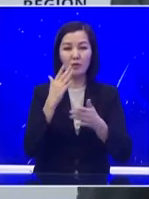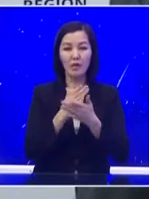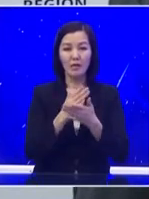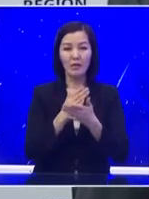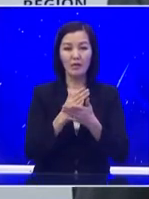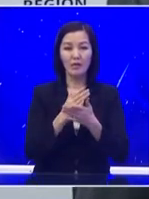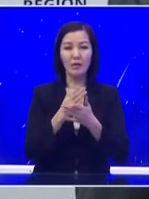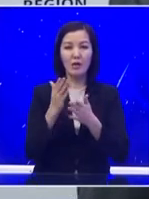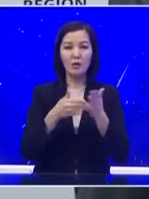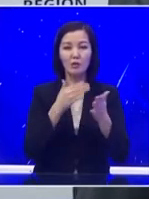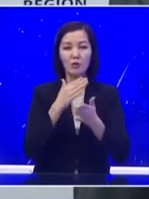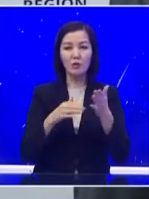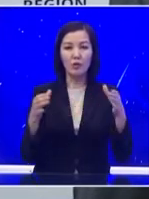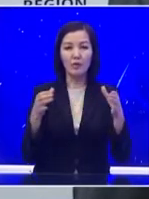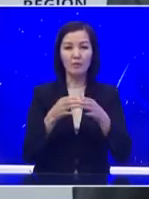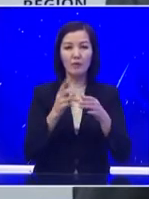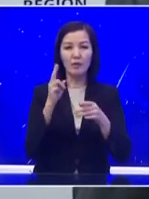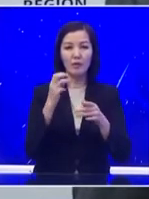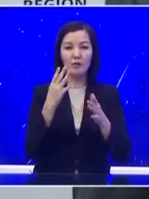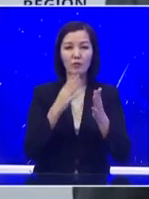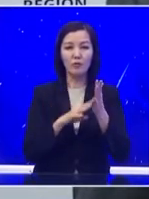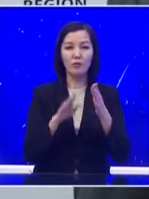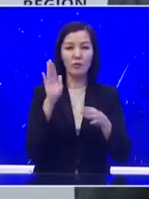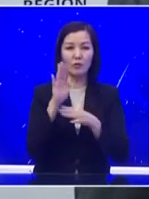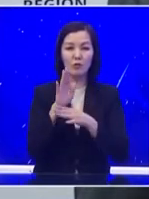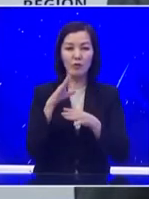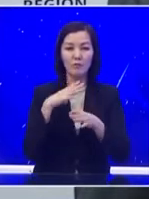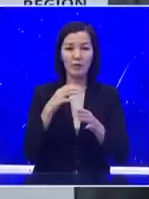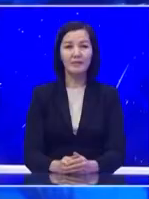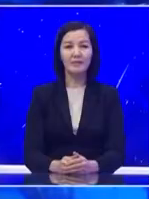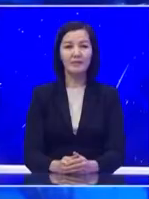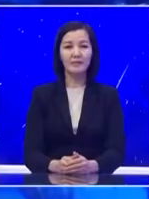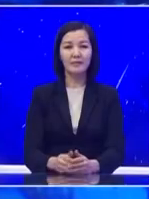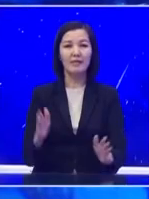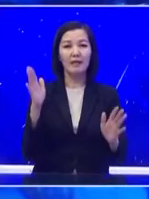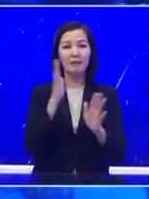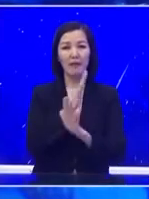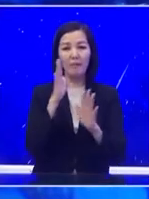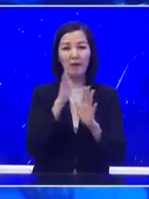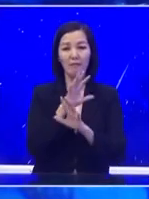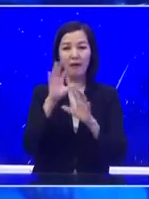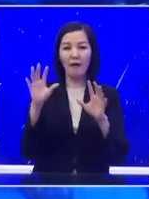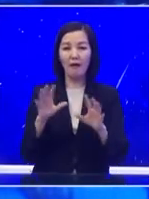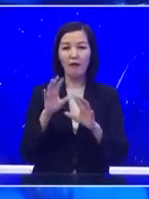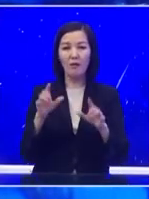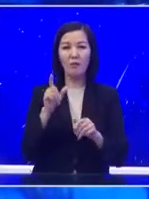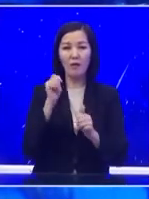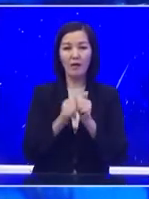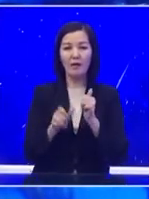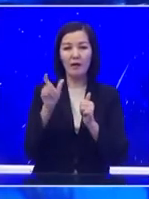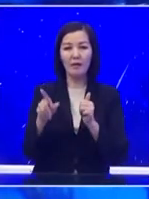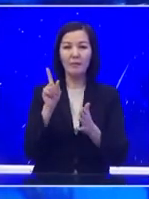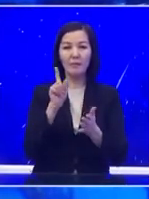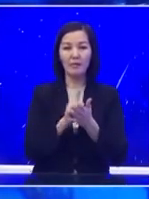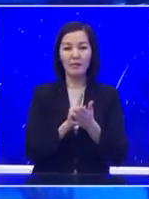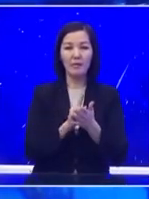бұзушылықтарды жоюға департамент тарапынан 290 ұйғарым берілді. Табиғатты аялау әр адамның борышы. Қалалық